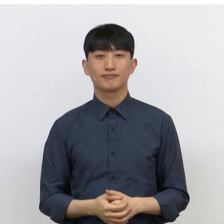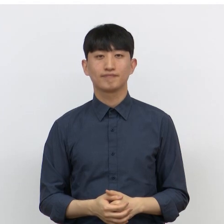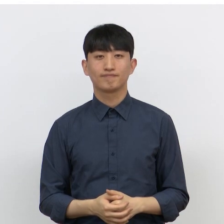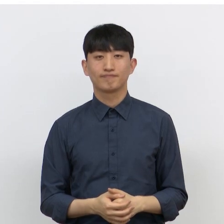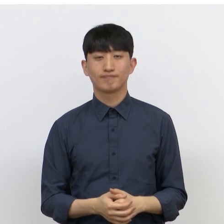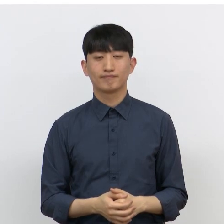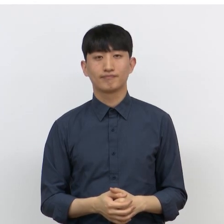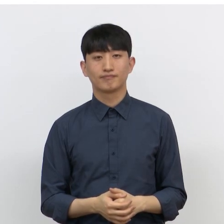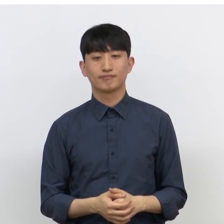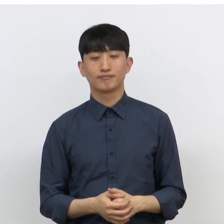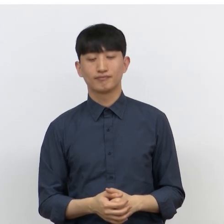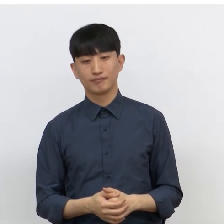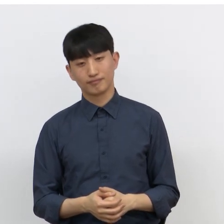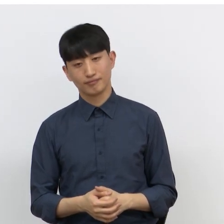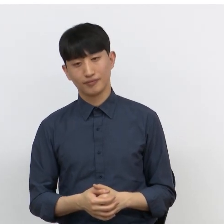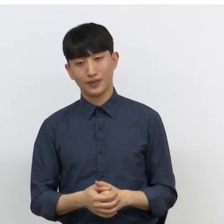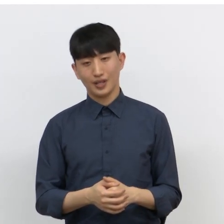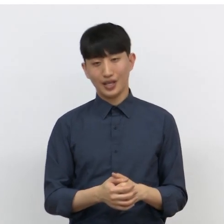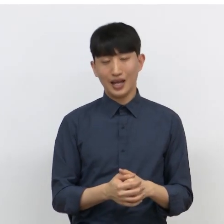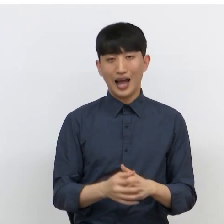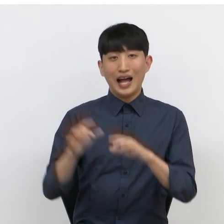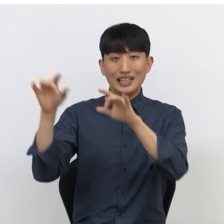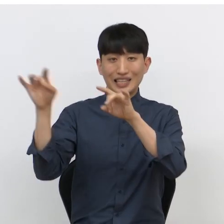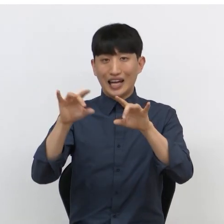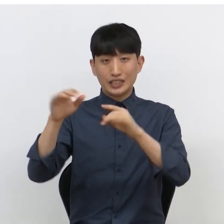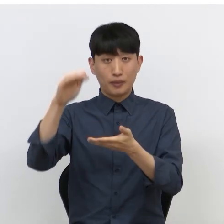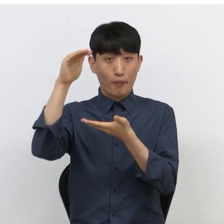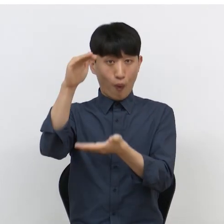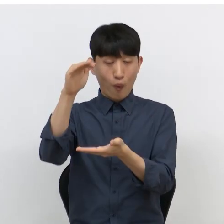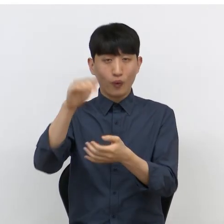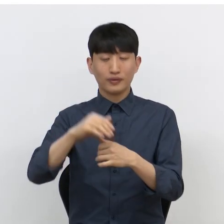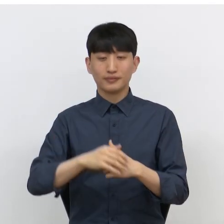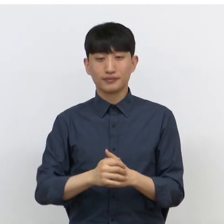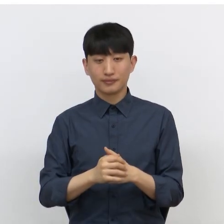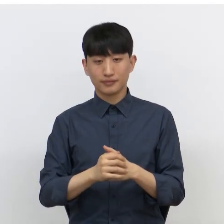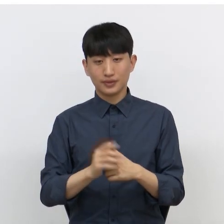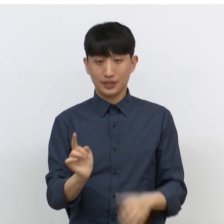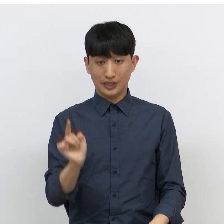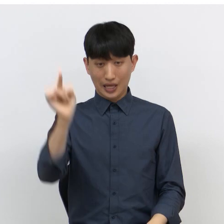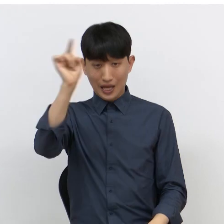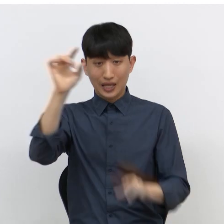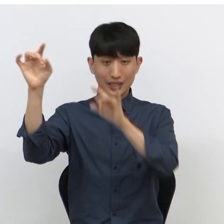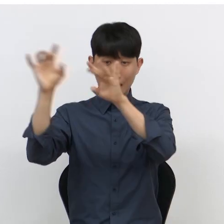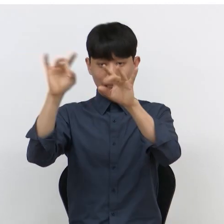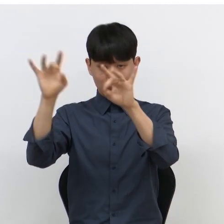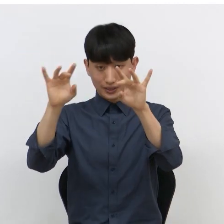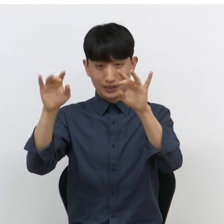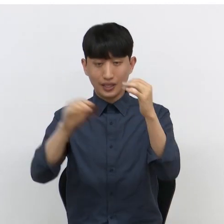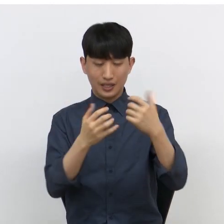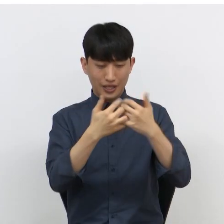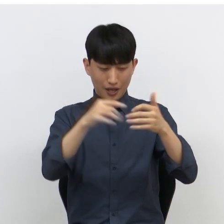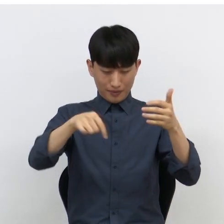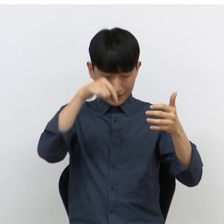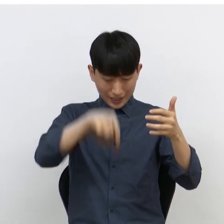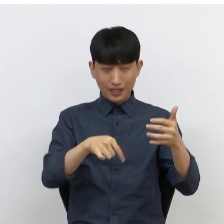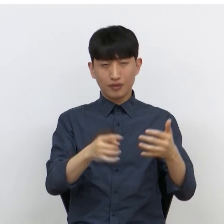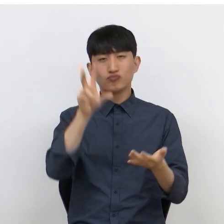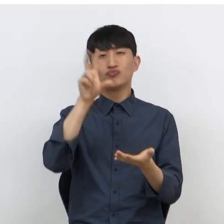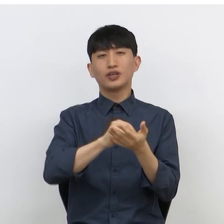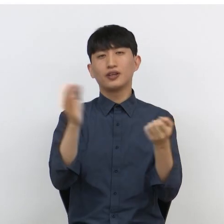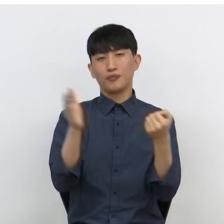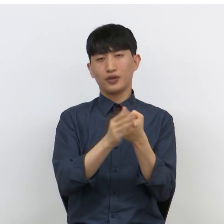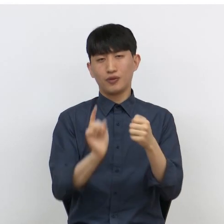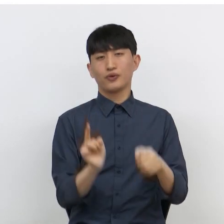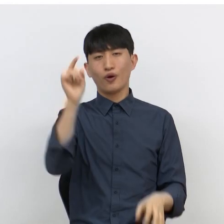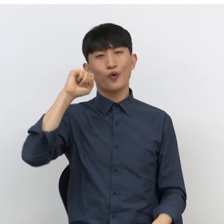그리고 이제 또 아까 제가 말씀드렸던 자극 폭이라고 하는 거, 상위 자극 수준을 내부 기기의 전압 문제 때문에 높일 수 없을 때 자극